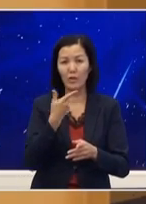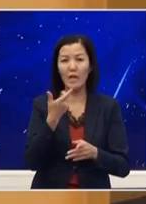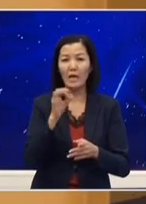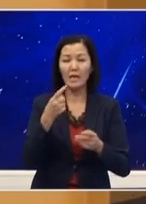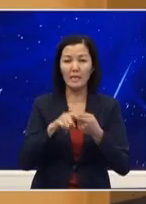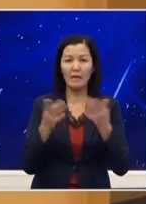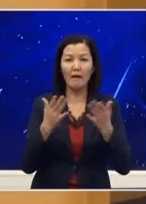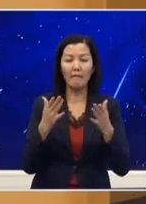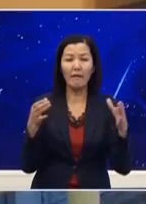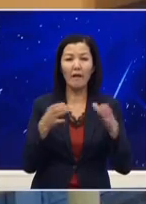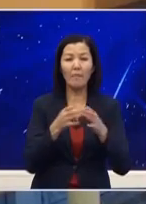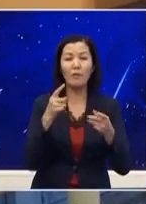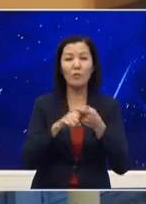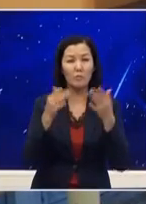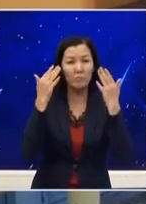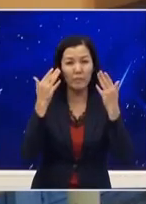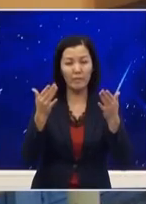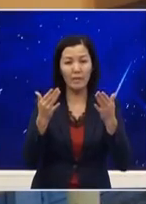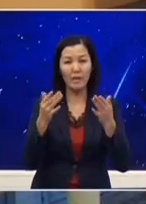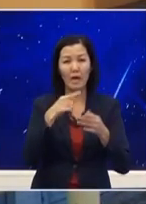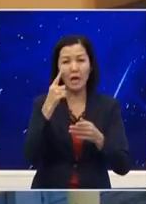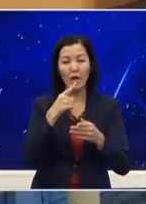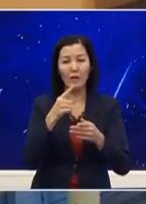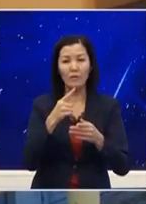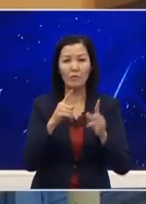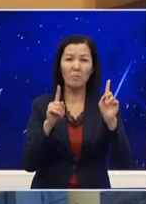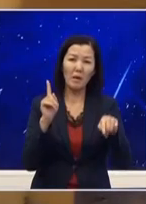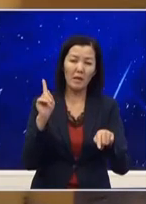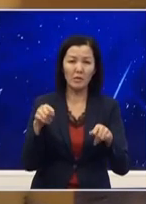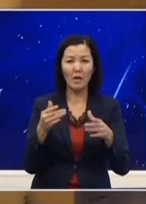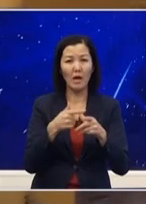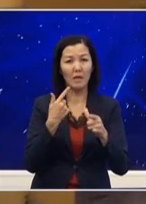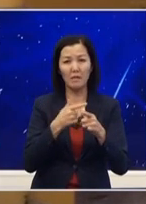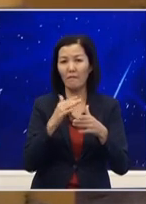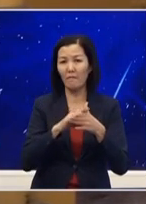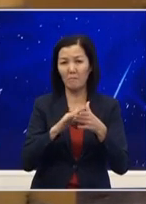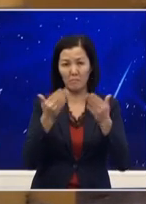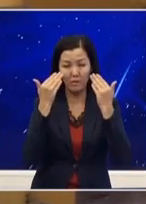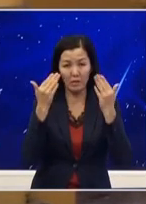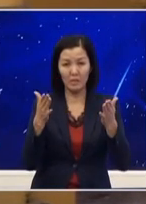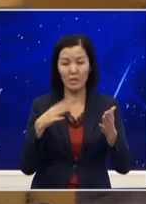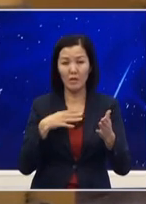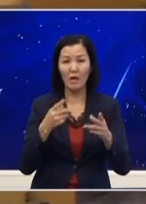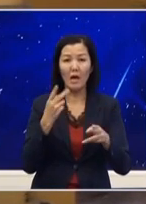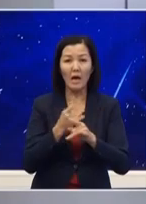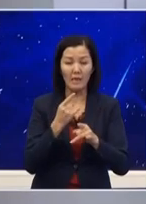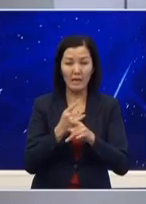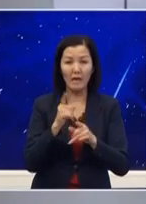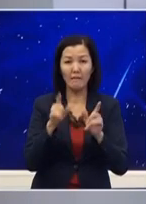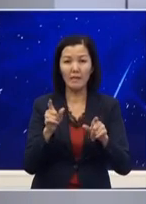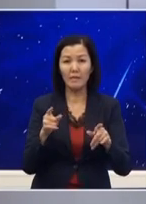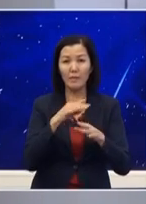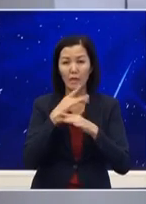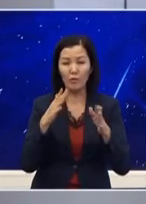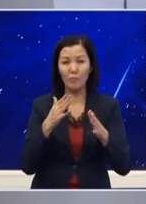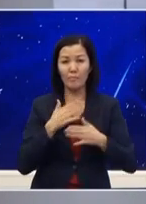қандай компания келіп қосып бергенін білмейді. Айтуларынша, пәленше, түгенше келіп қосып берді. Сол себепті алданған азаматтар көп. Осының барлығы